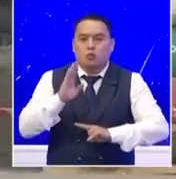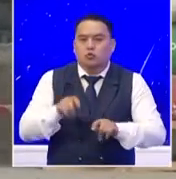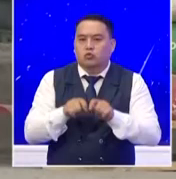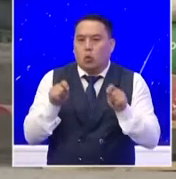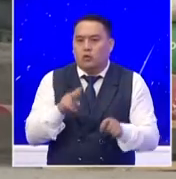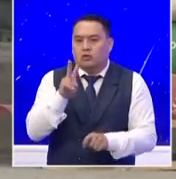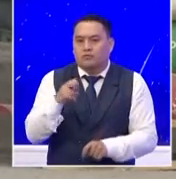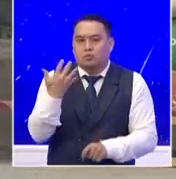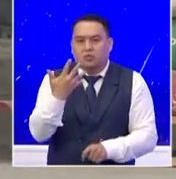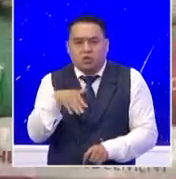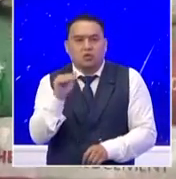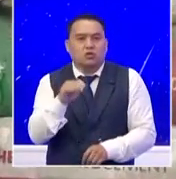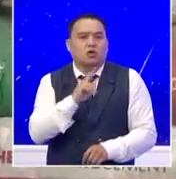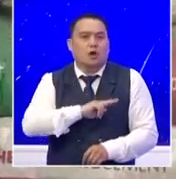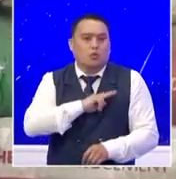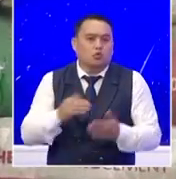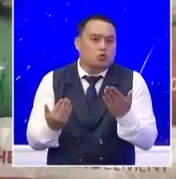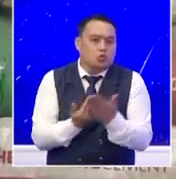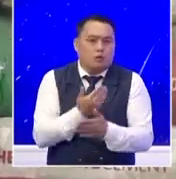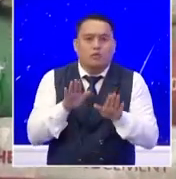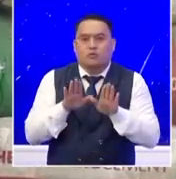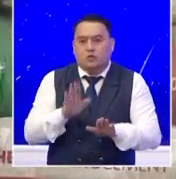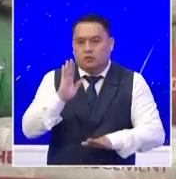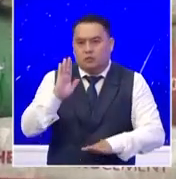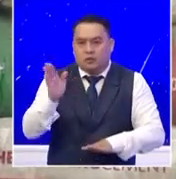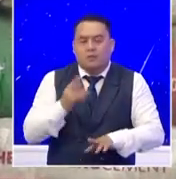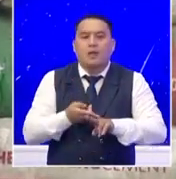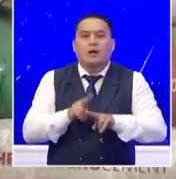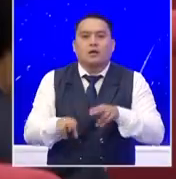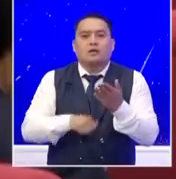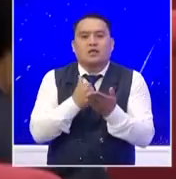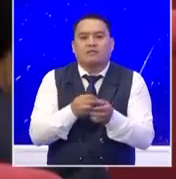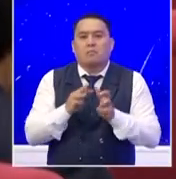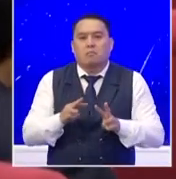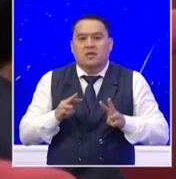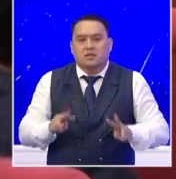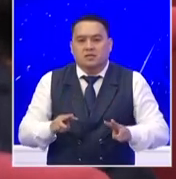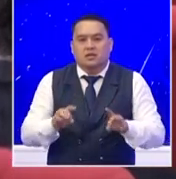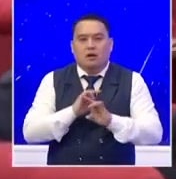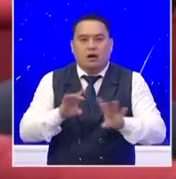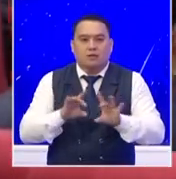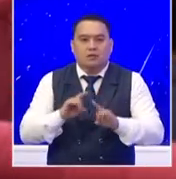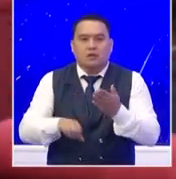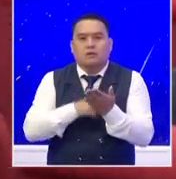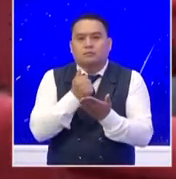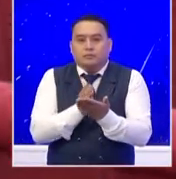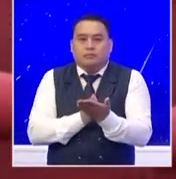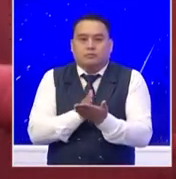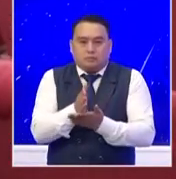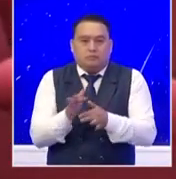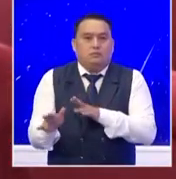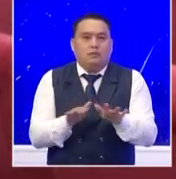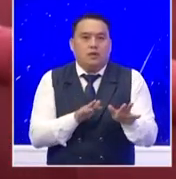свыше 250 тысяч новых рабочих мест. Как подчеркнул премьер-министр страны Аскар Мамин, одним из главных приоритетов